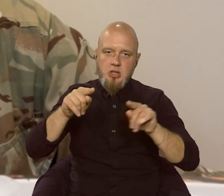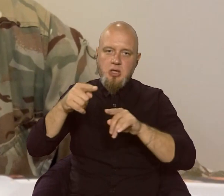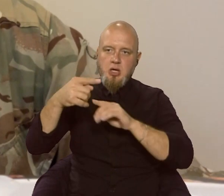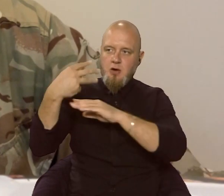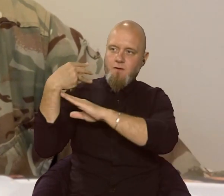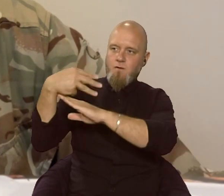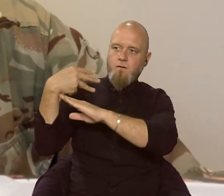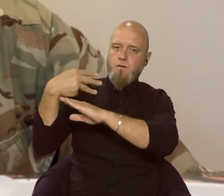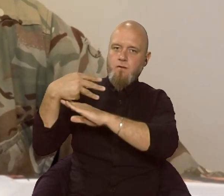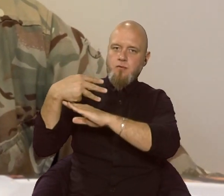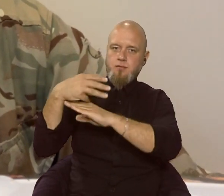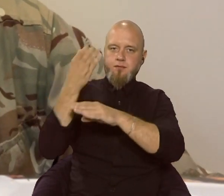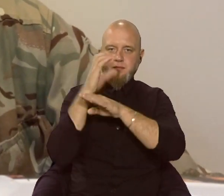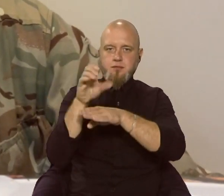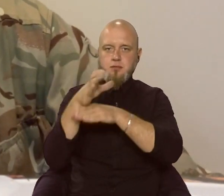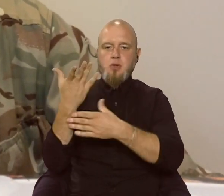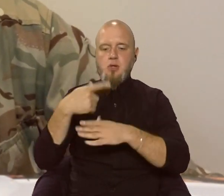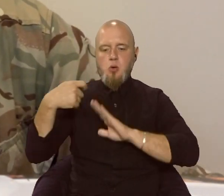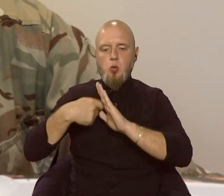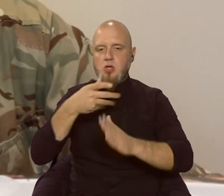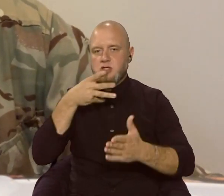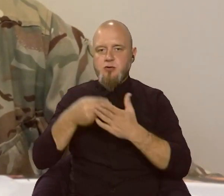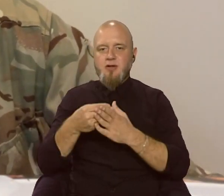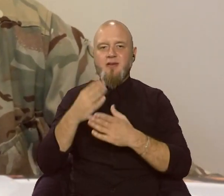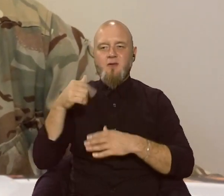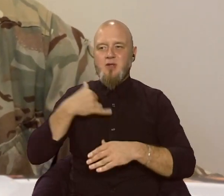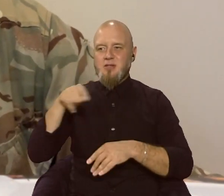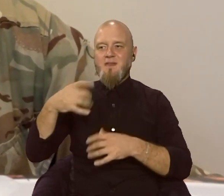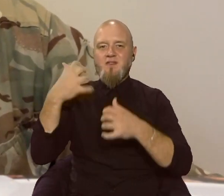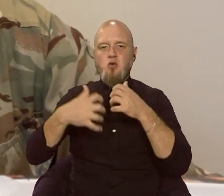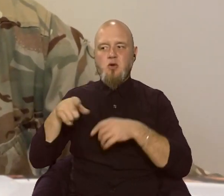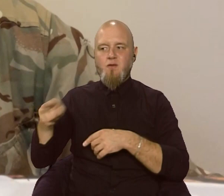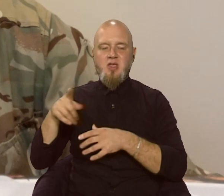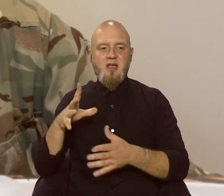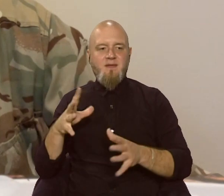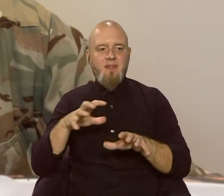тоді крутять на своїх, там, в нас там в Херсоні вони віджали